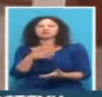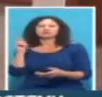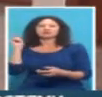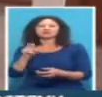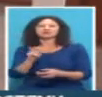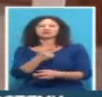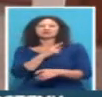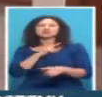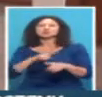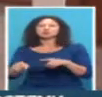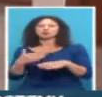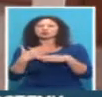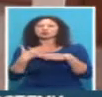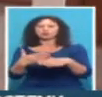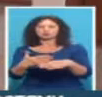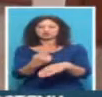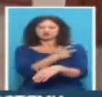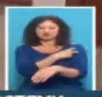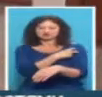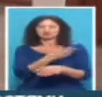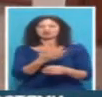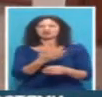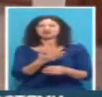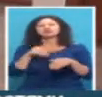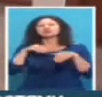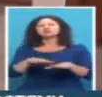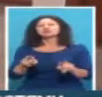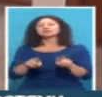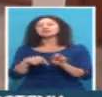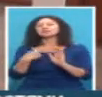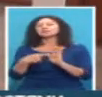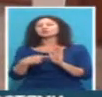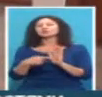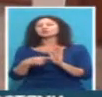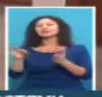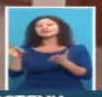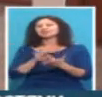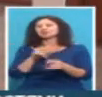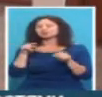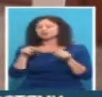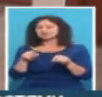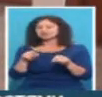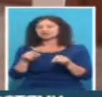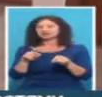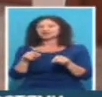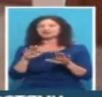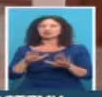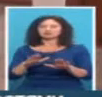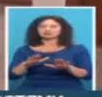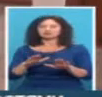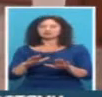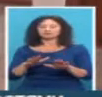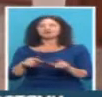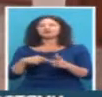помощь. Ну, тут сразу решили такие вопросы, практически которые решились сразу же здесь, на месте.